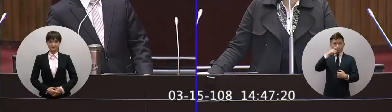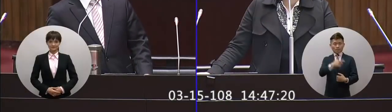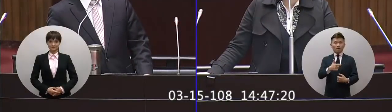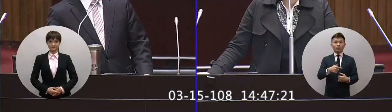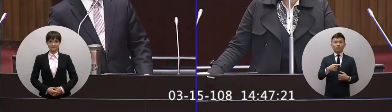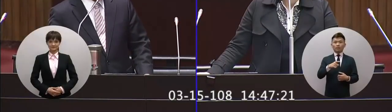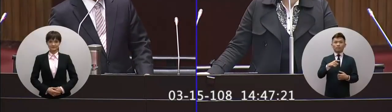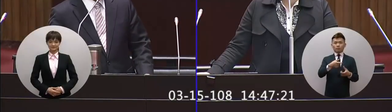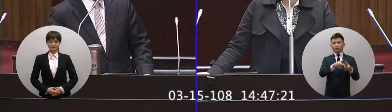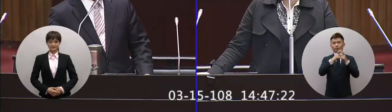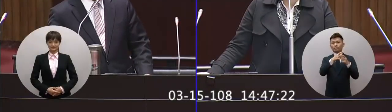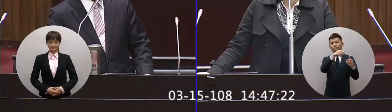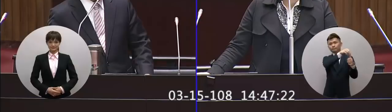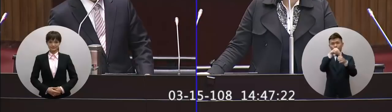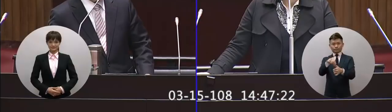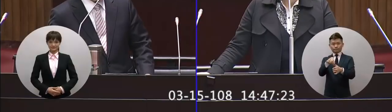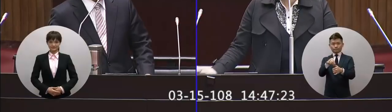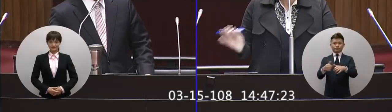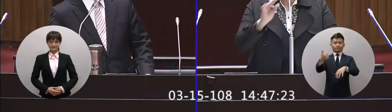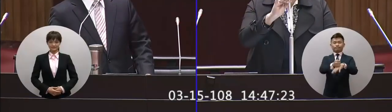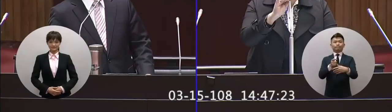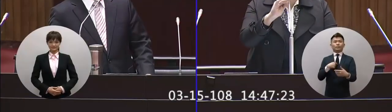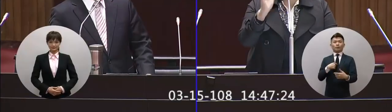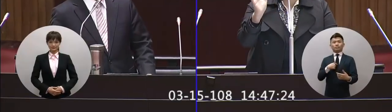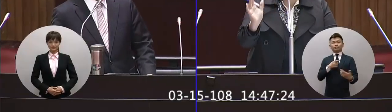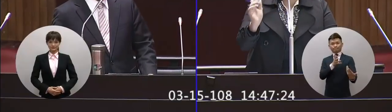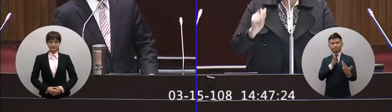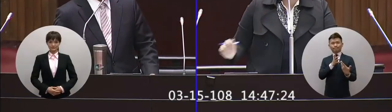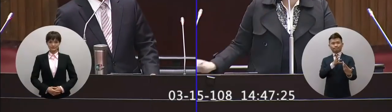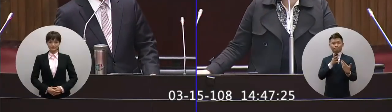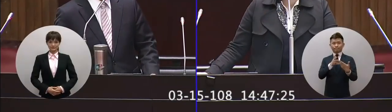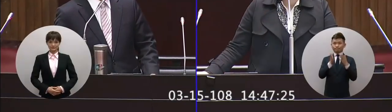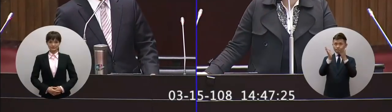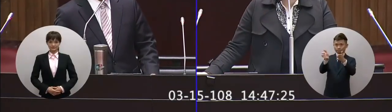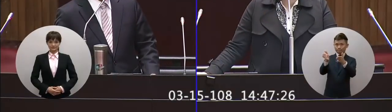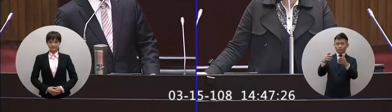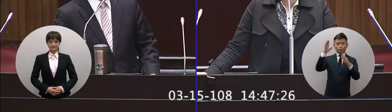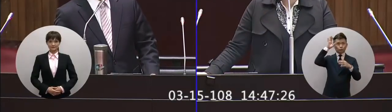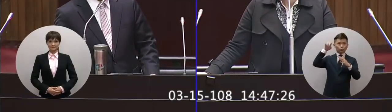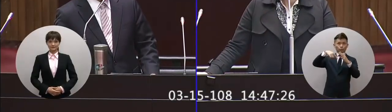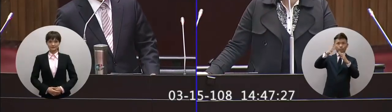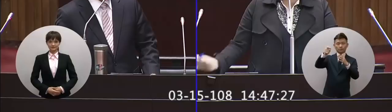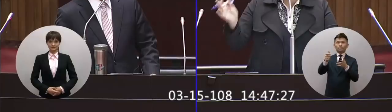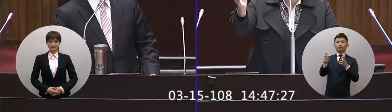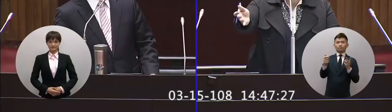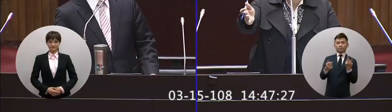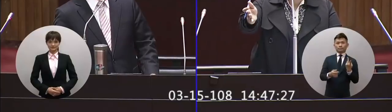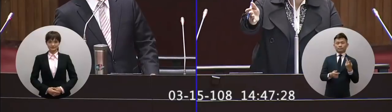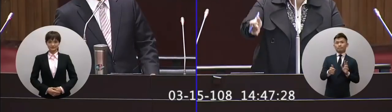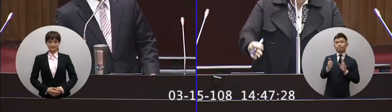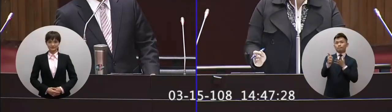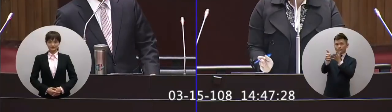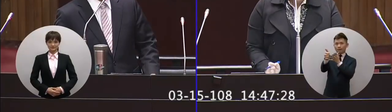刻的立法院院会质询台，与本席共同质询现在的苏院长，也就是